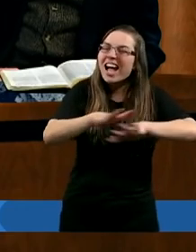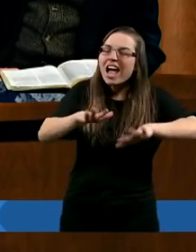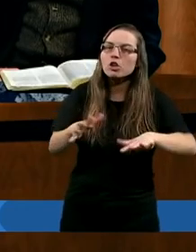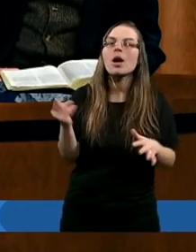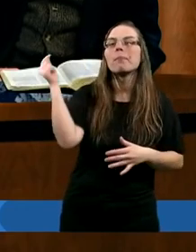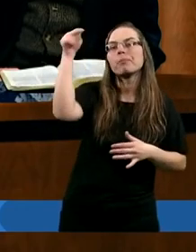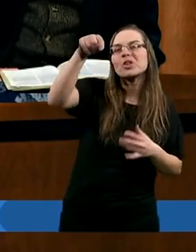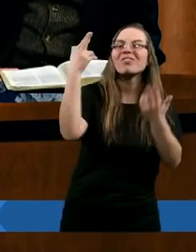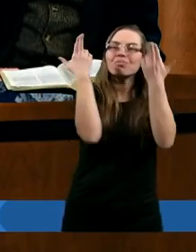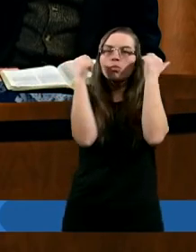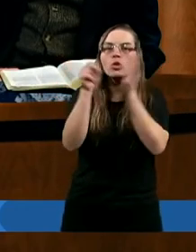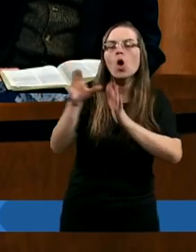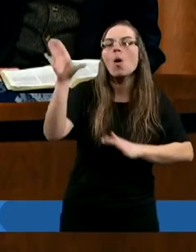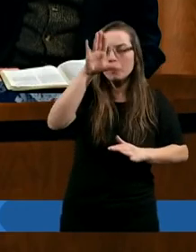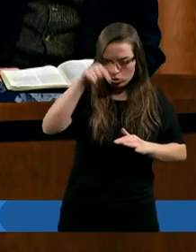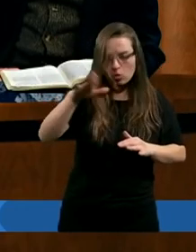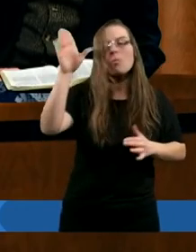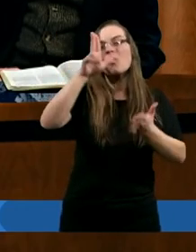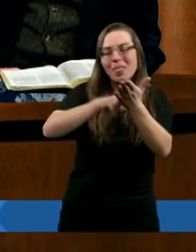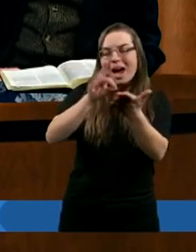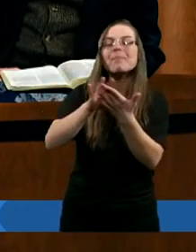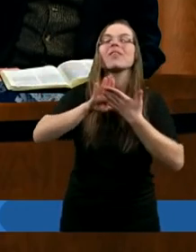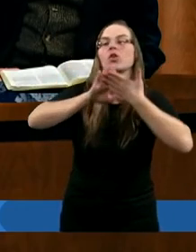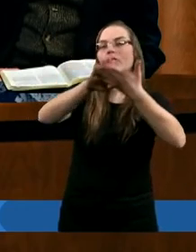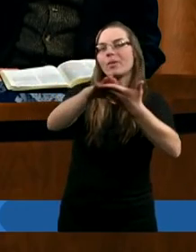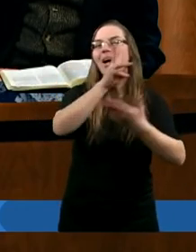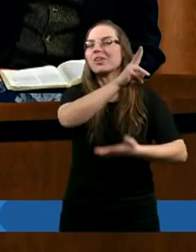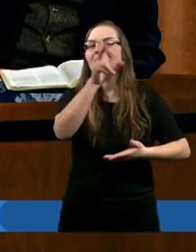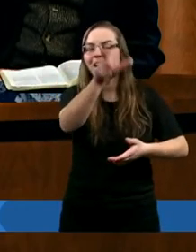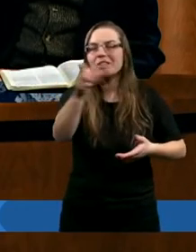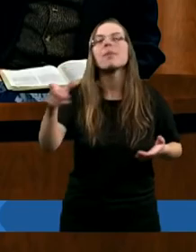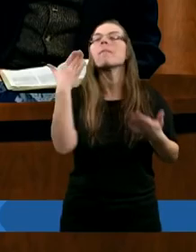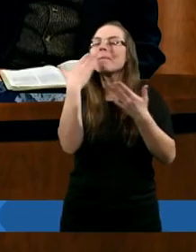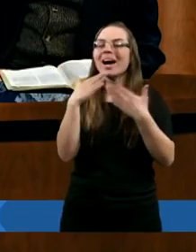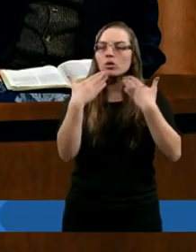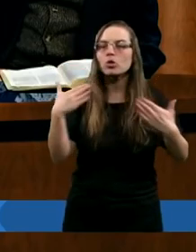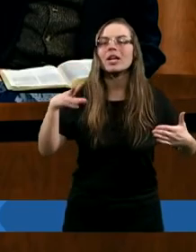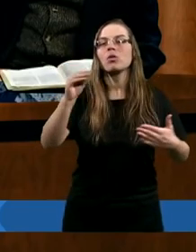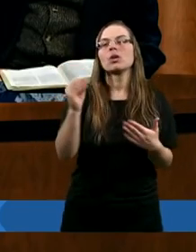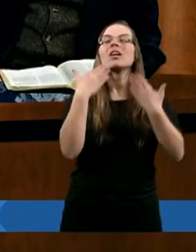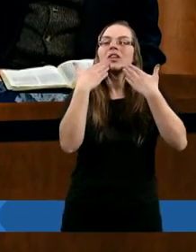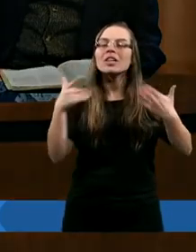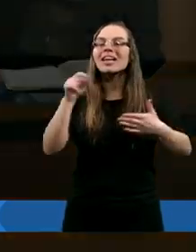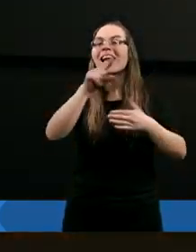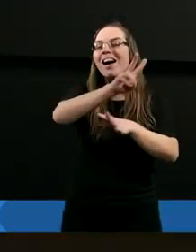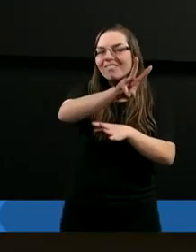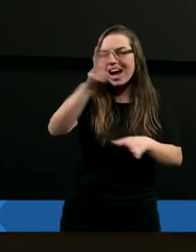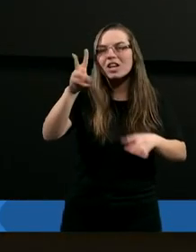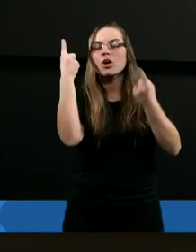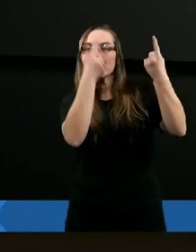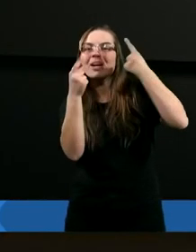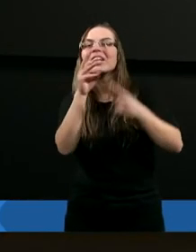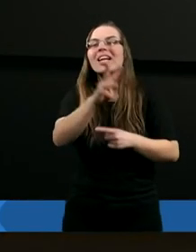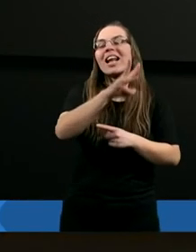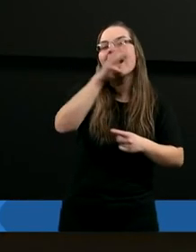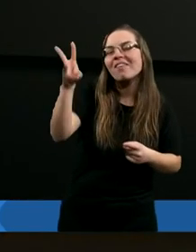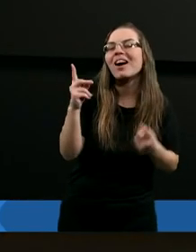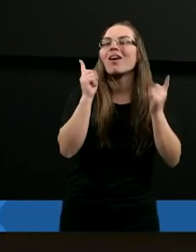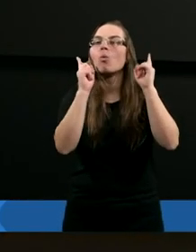przyjdziemy w pokorze do Boga, to im to wybaczy. Bardzo dziękuję. Dziękuję za Wasze myśli, za